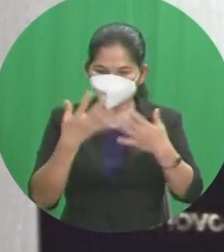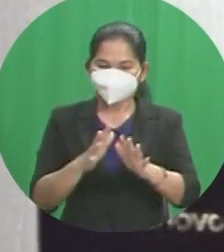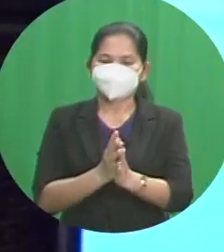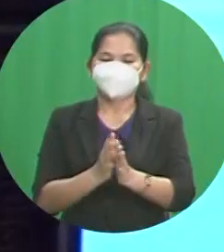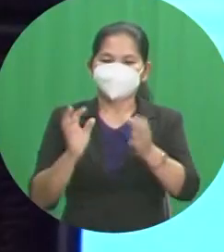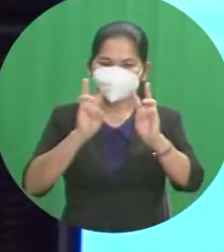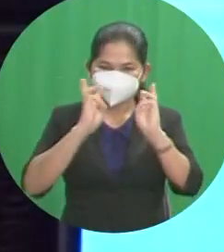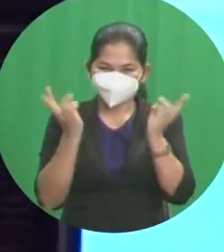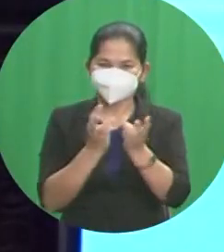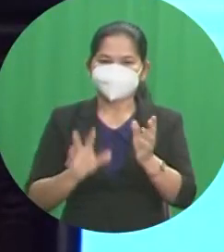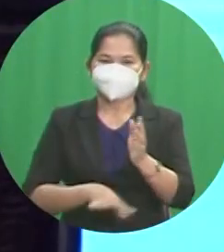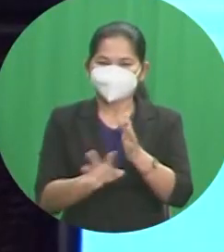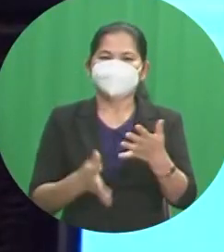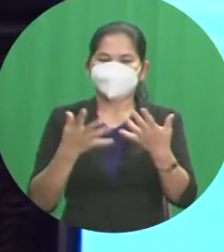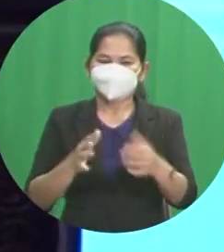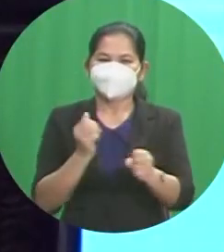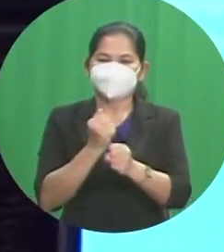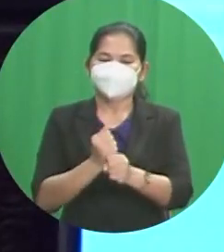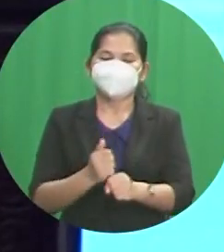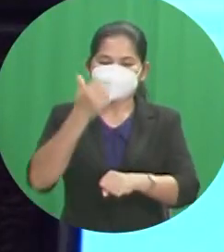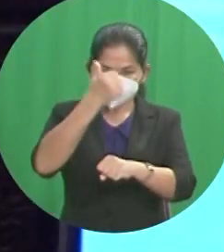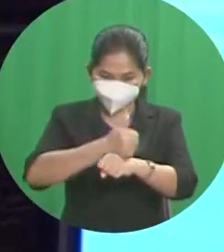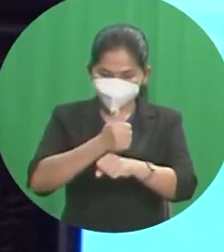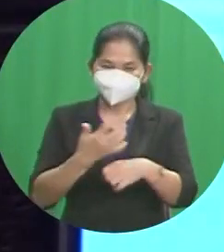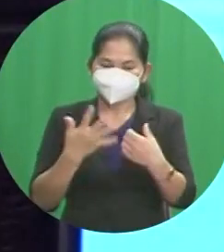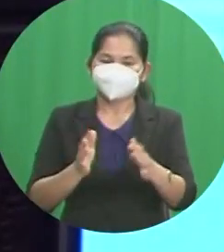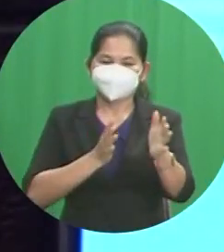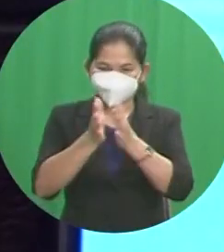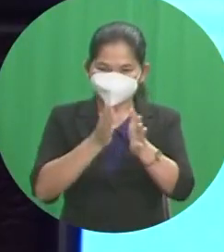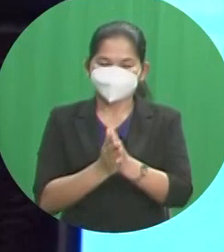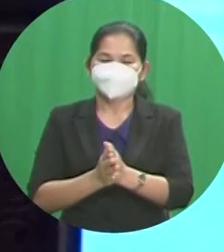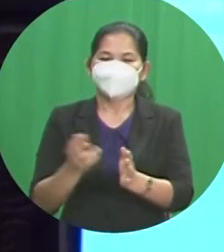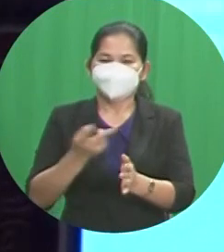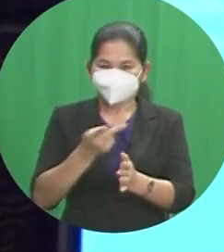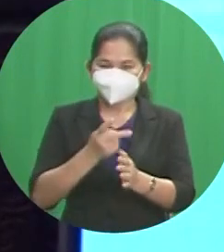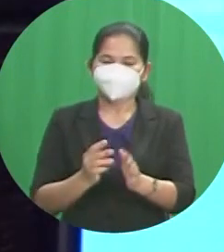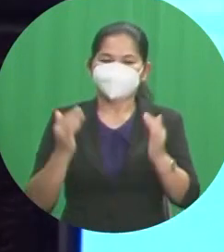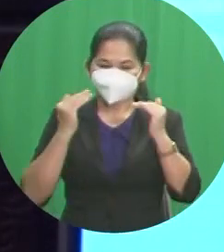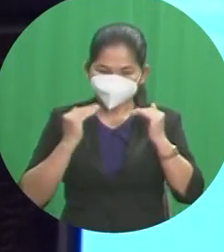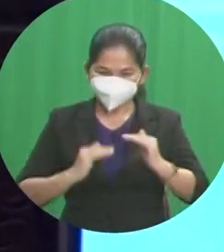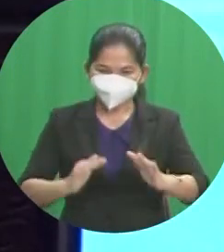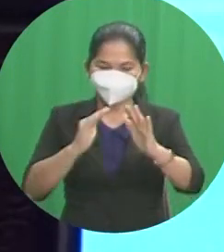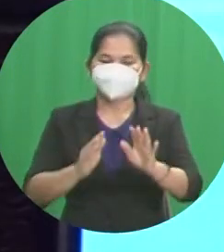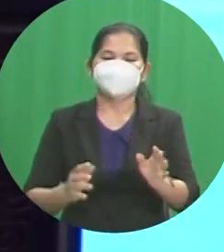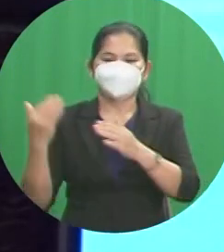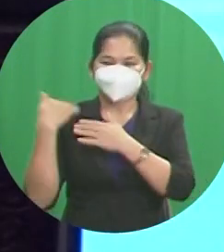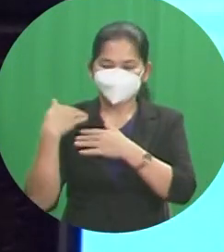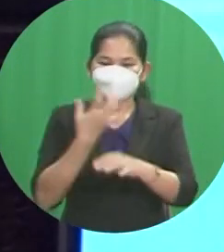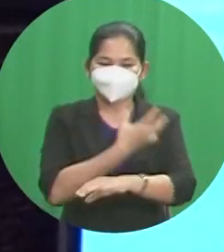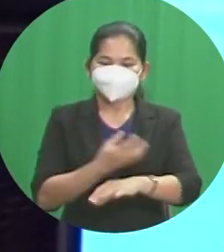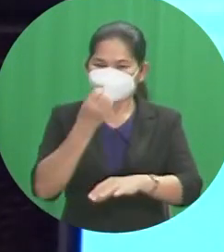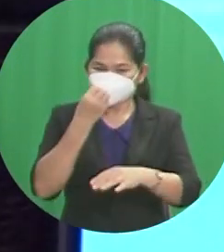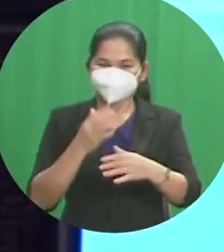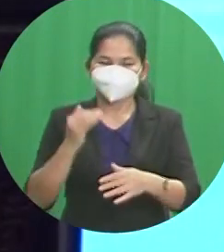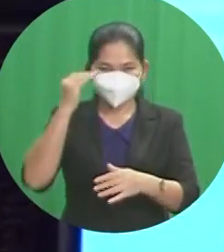រជាជាតិប្រចាំកម្ពុជានិងជាសហប្រធានអ្នកសម្របសម្រួលភាគីដៃគូអភិវឌ្ឍទទួលបន្ទុកសន្តិសុខស្បៀង